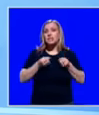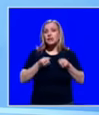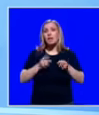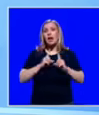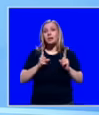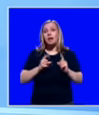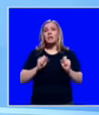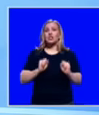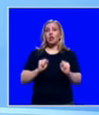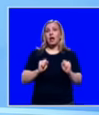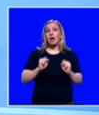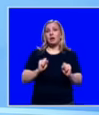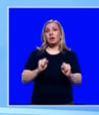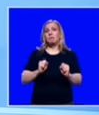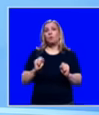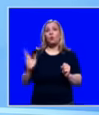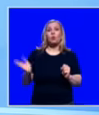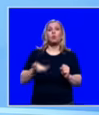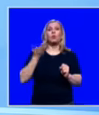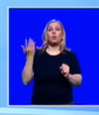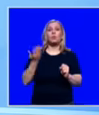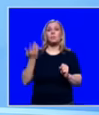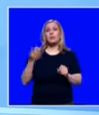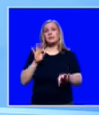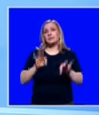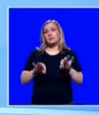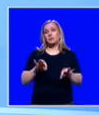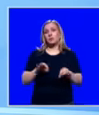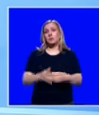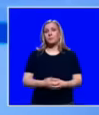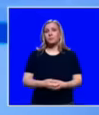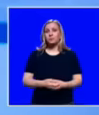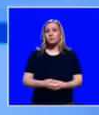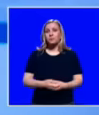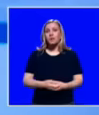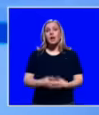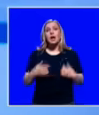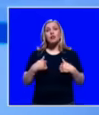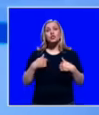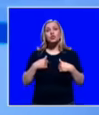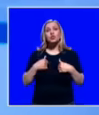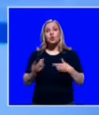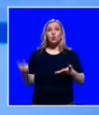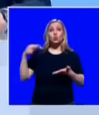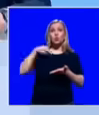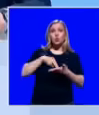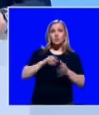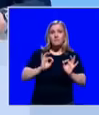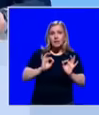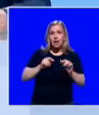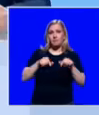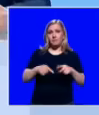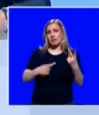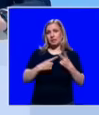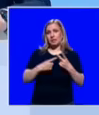въздуха и да чакам на определено, докато минат изборите. Това е силата на Борисов. А защо дойдохте веднага в телевизията? Нещо важно ли има да ни